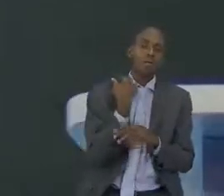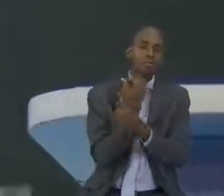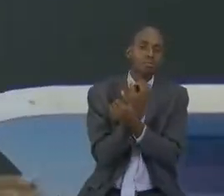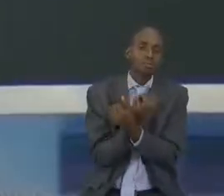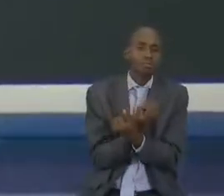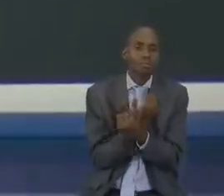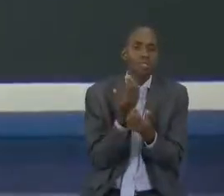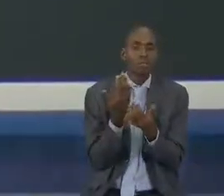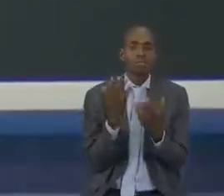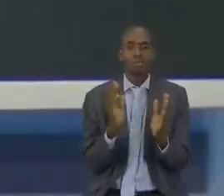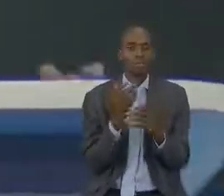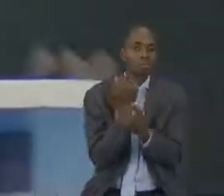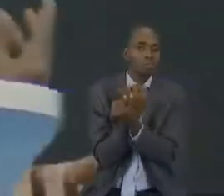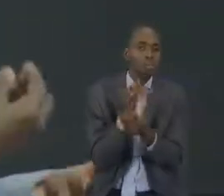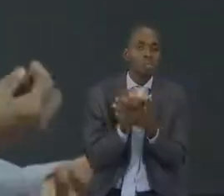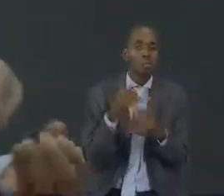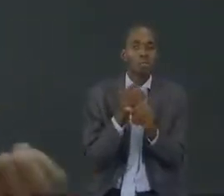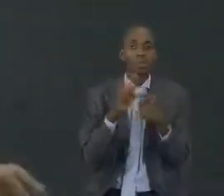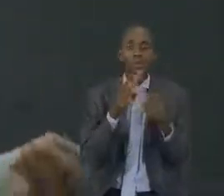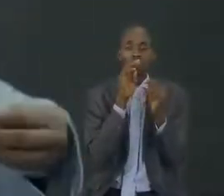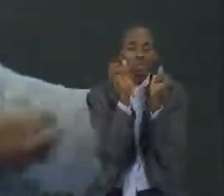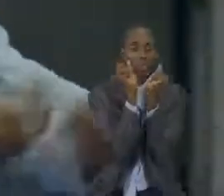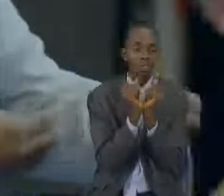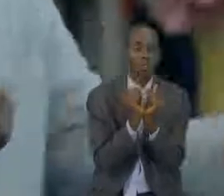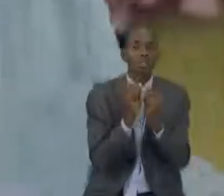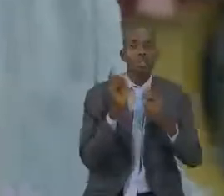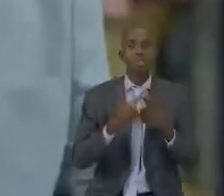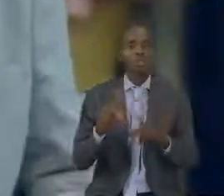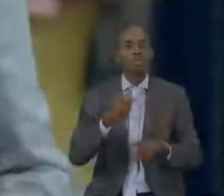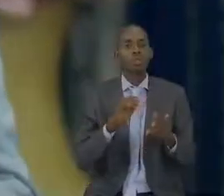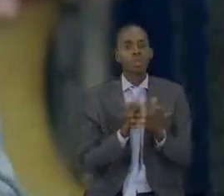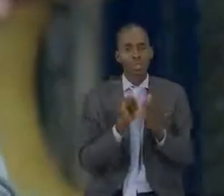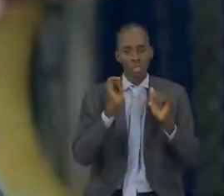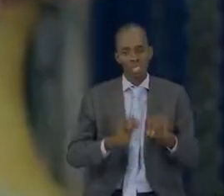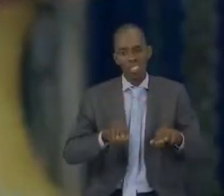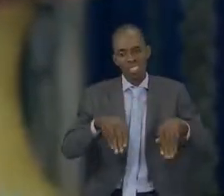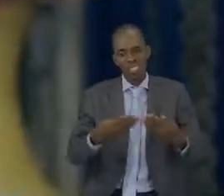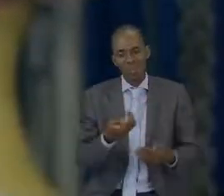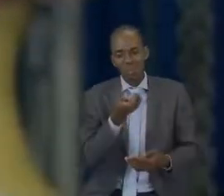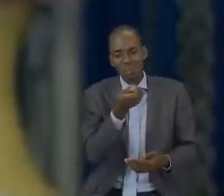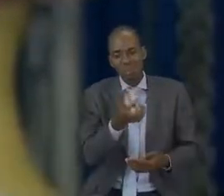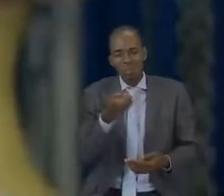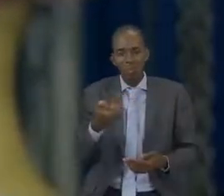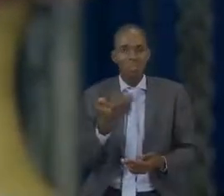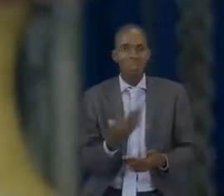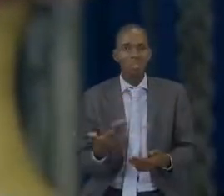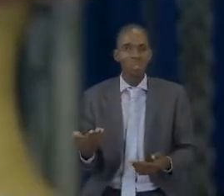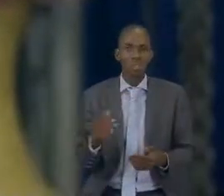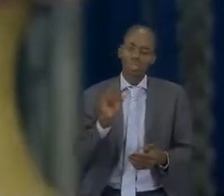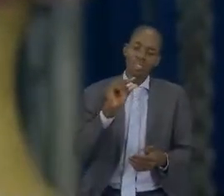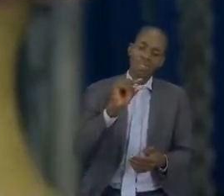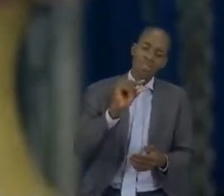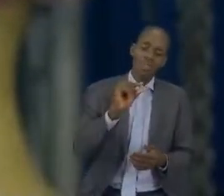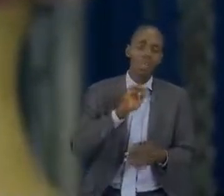esclave, à ceux qui peuvent te jeter un peu de choses là, un peu par moment,